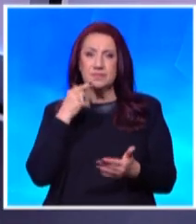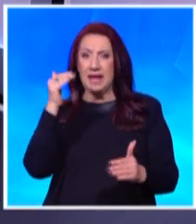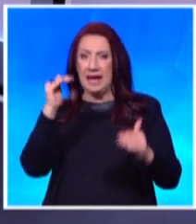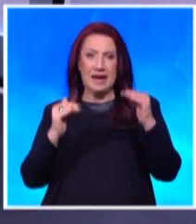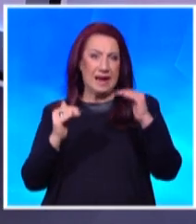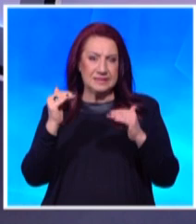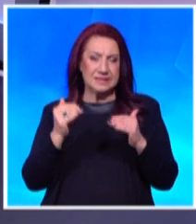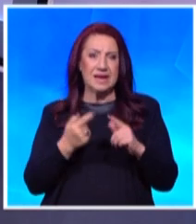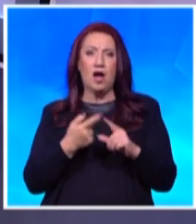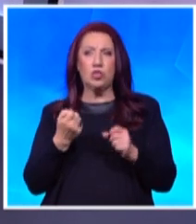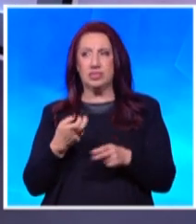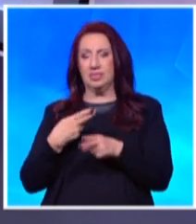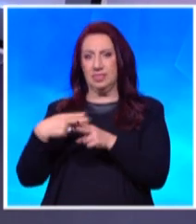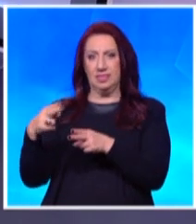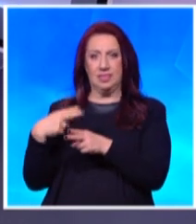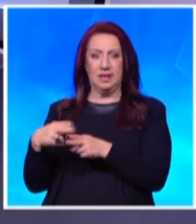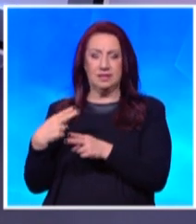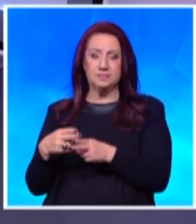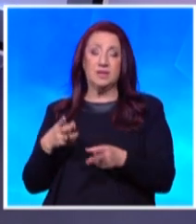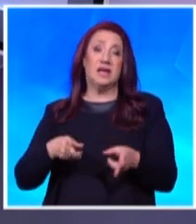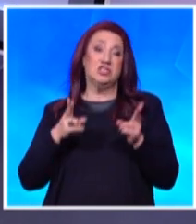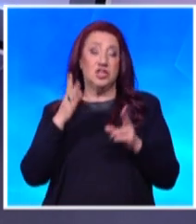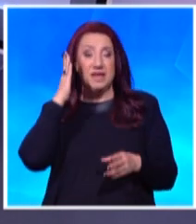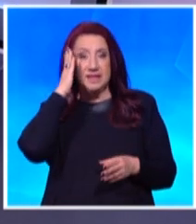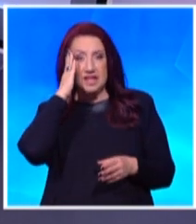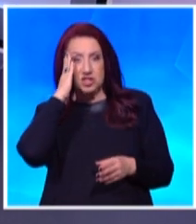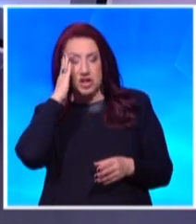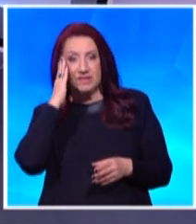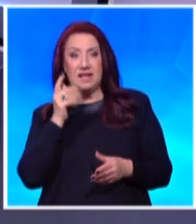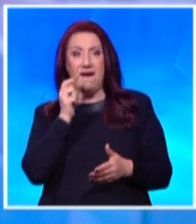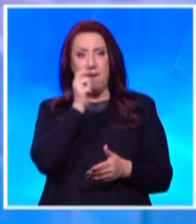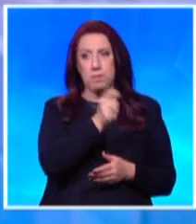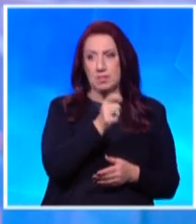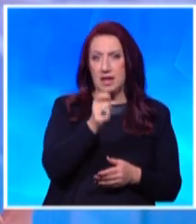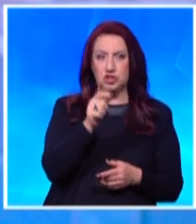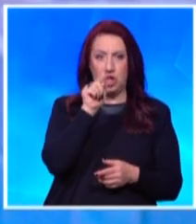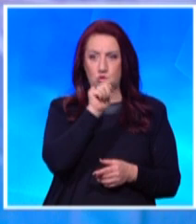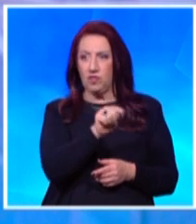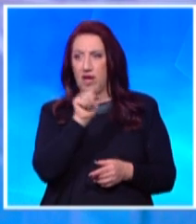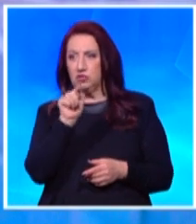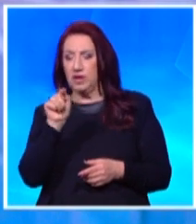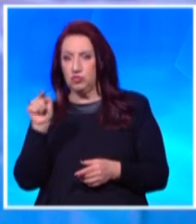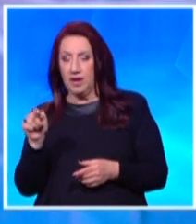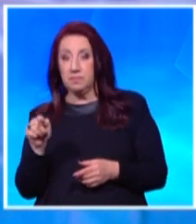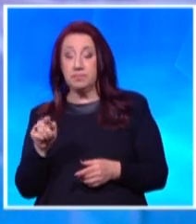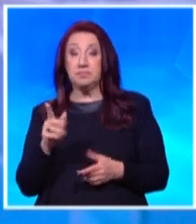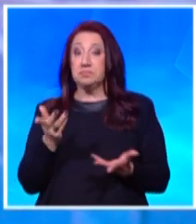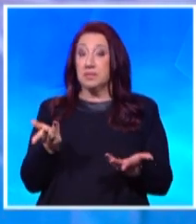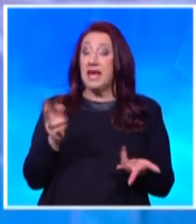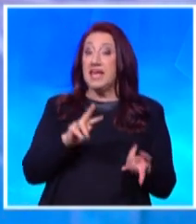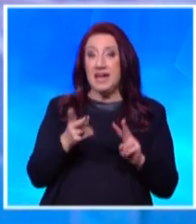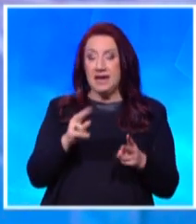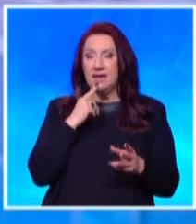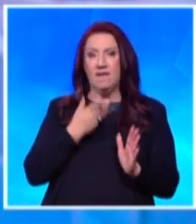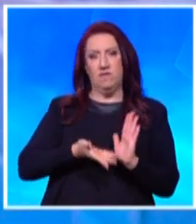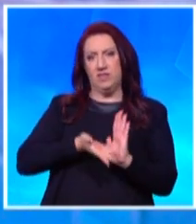да финансира този или онзи приоритет. И съответно да дигне или да не вдигне данъците, съответно. Но тези неща не ги чуваме като дебат всъщност. Ние не знаем за какво става въпрос